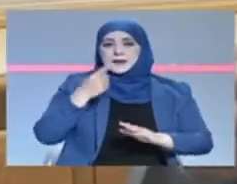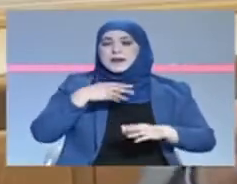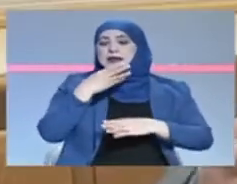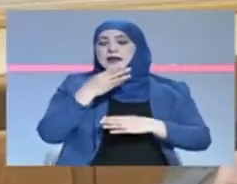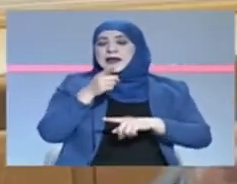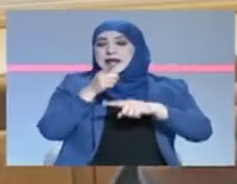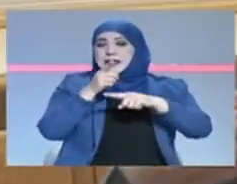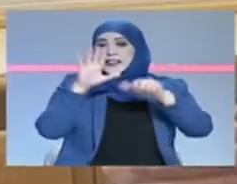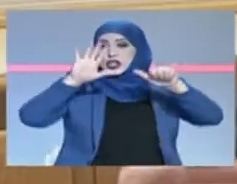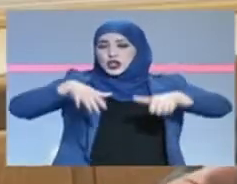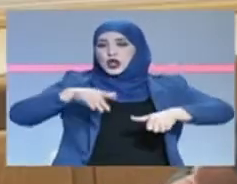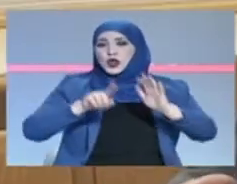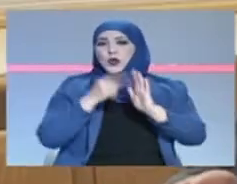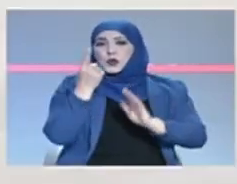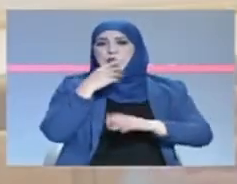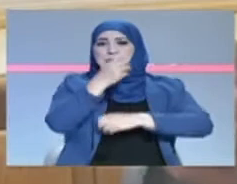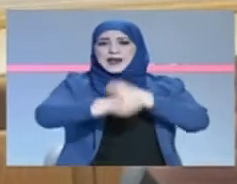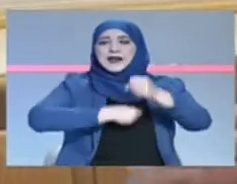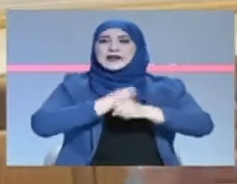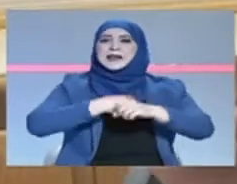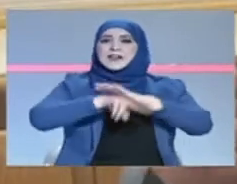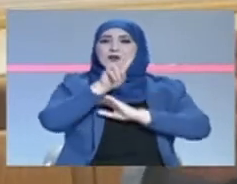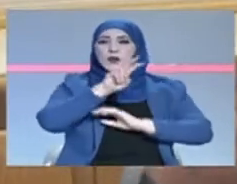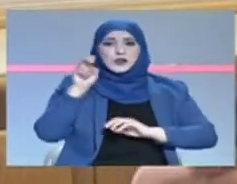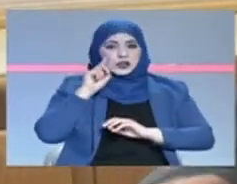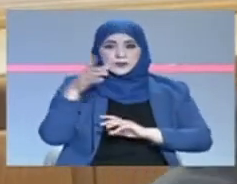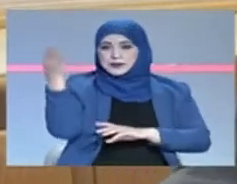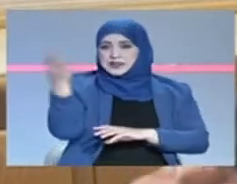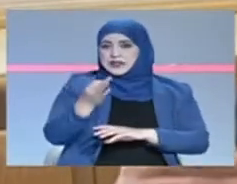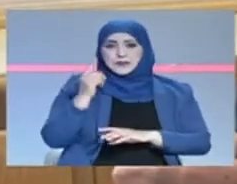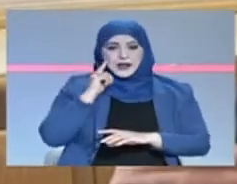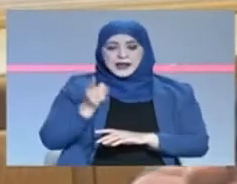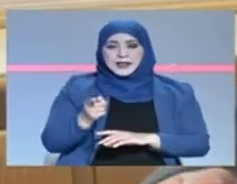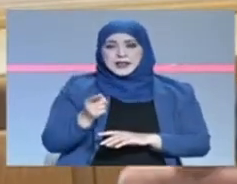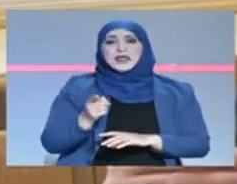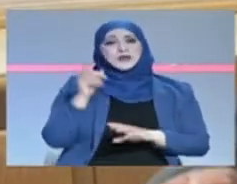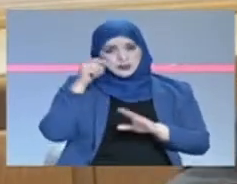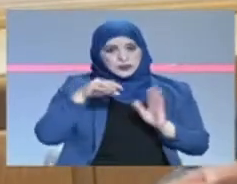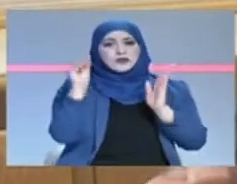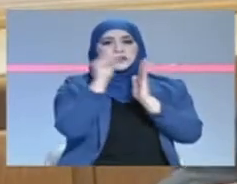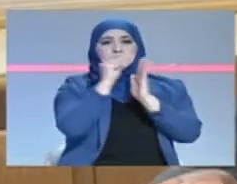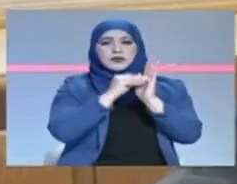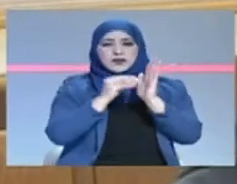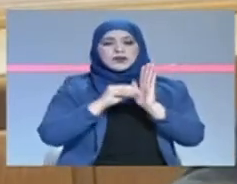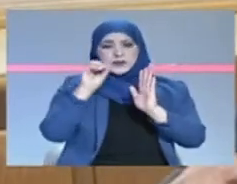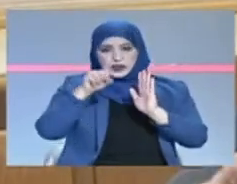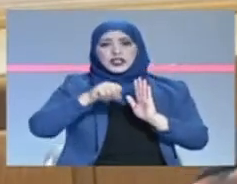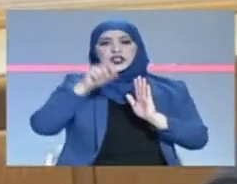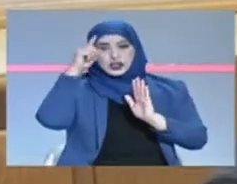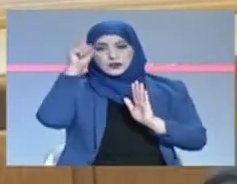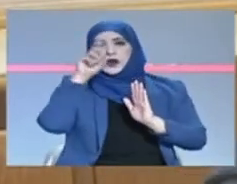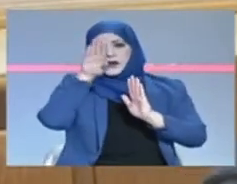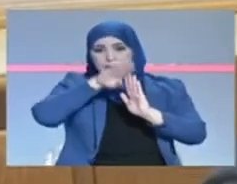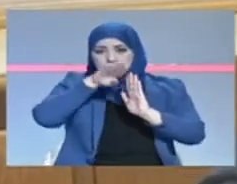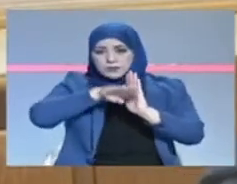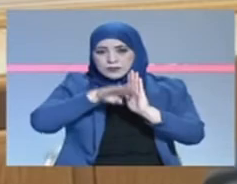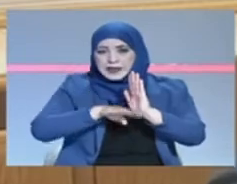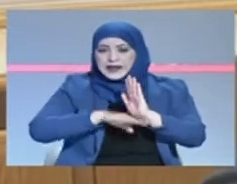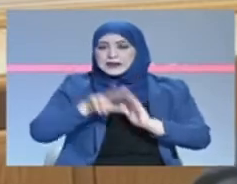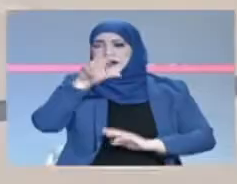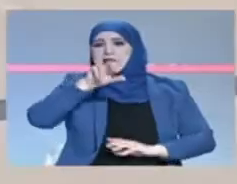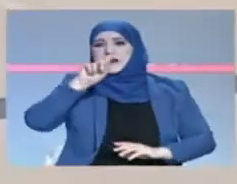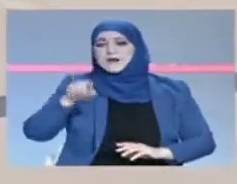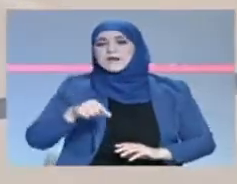2020، قاعدين نلاحظوا أن النسبة هذه متوقع أني مش يتم تسجيل تقلص جديد فيها في حدود